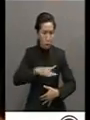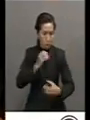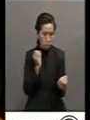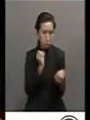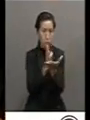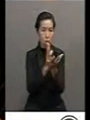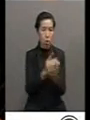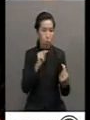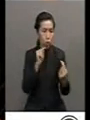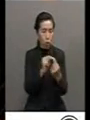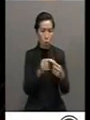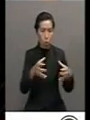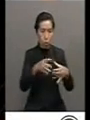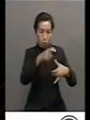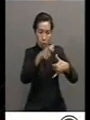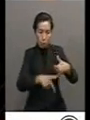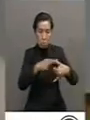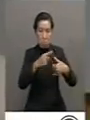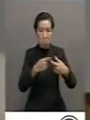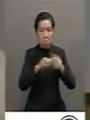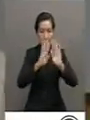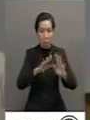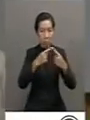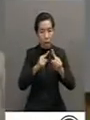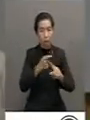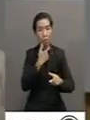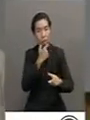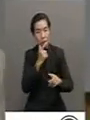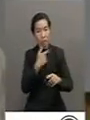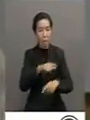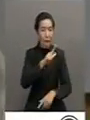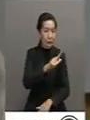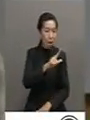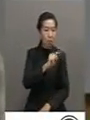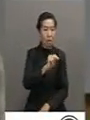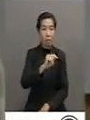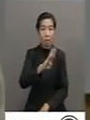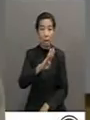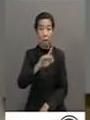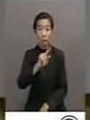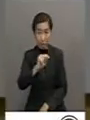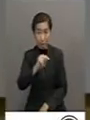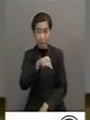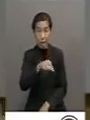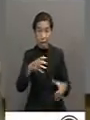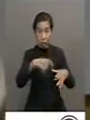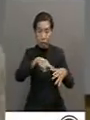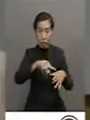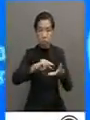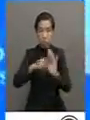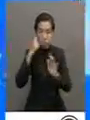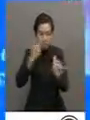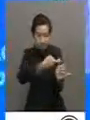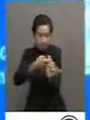ที่เกิดขึ้นกับบุคคลที่มีความหลากหลายทางเพศหรือว่า LGBT ทั้งการลักพาตัวการฆาตกรรมอ